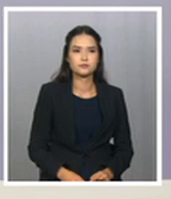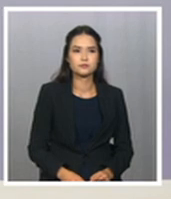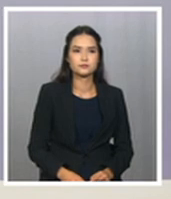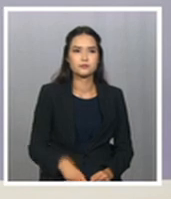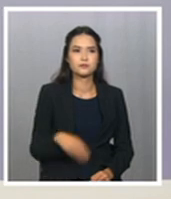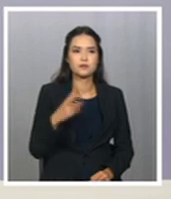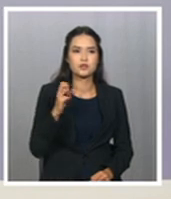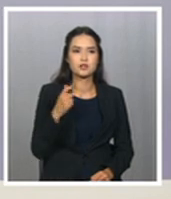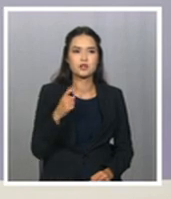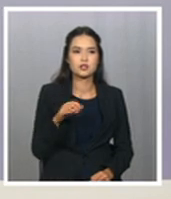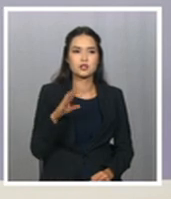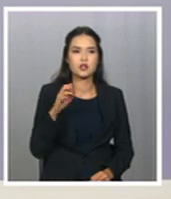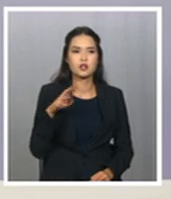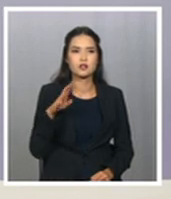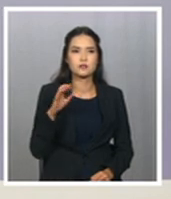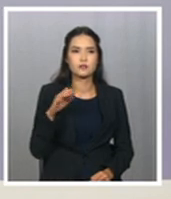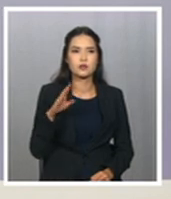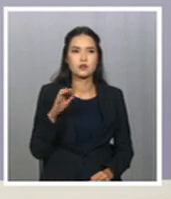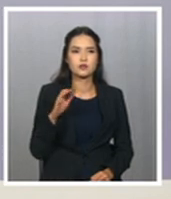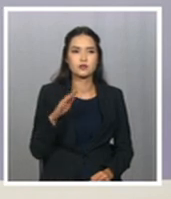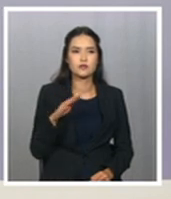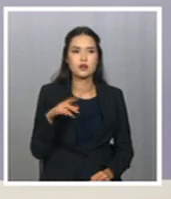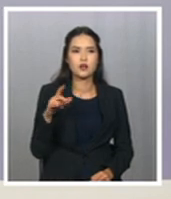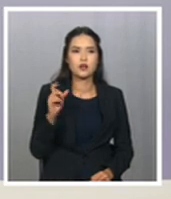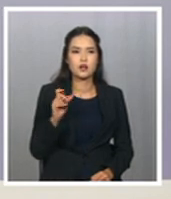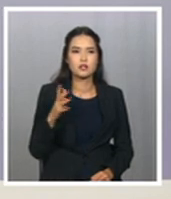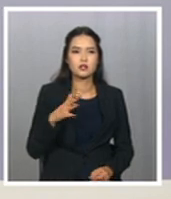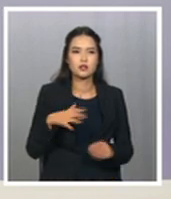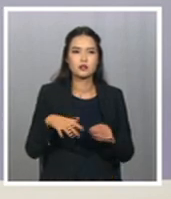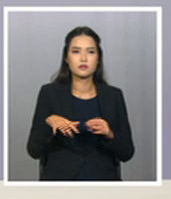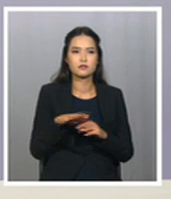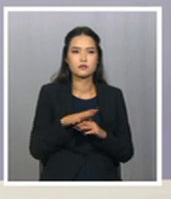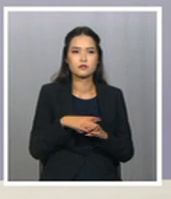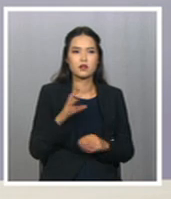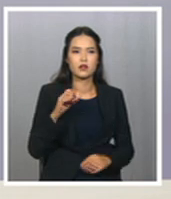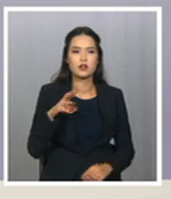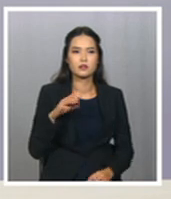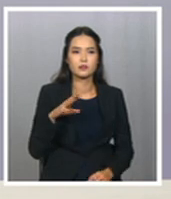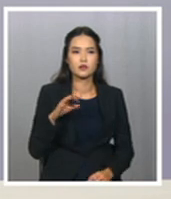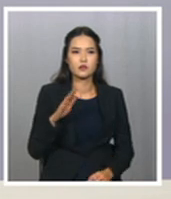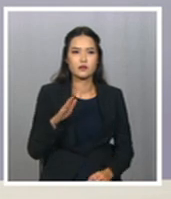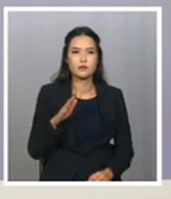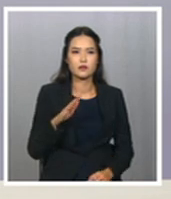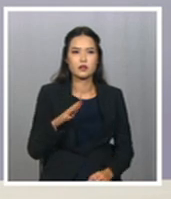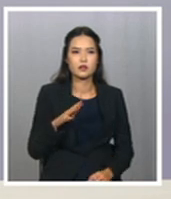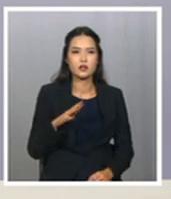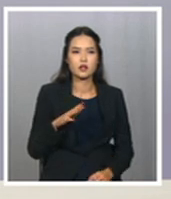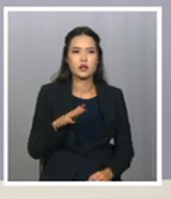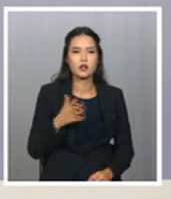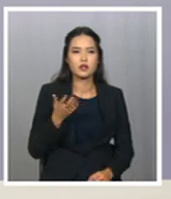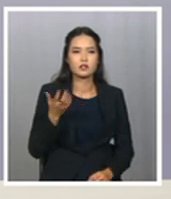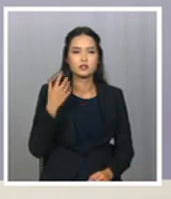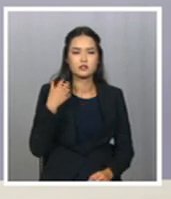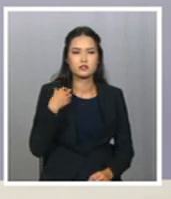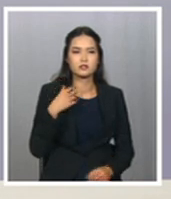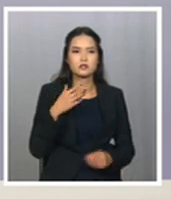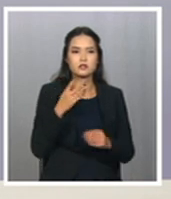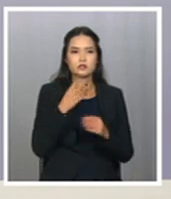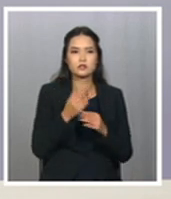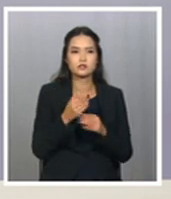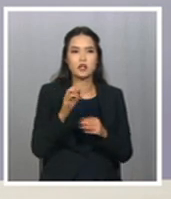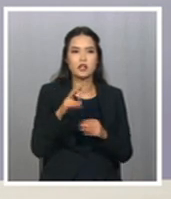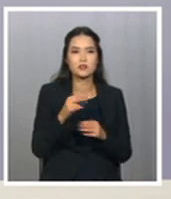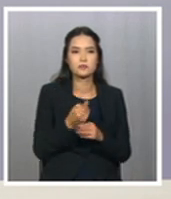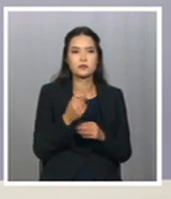Шыңғыс Айтматов, адамзаттың Айтматова. Сонау Жәмиладан бастап,